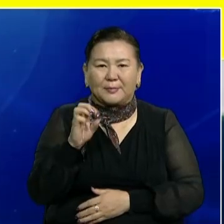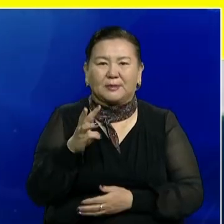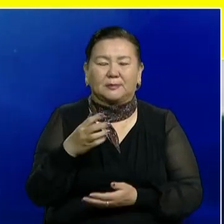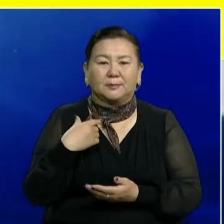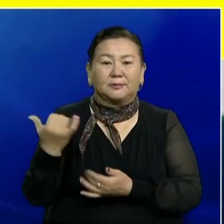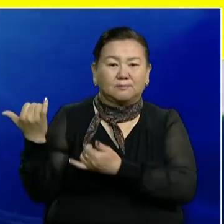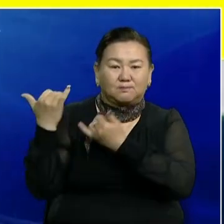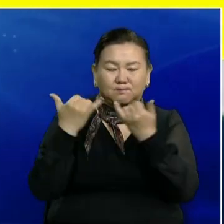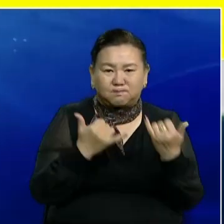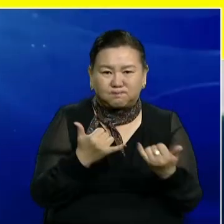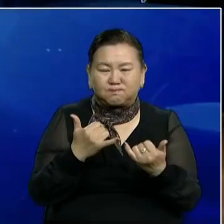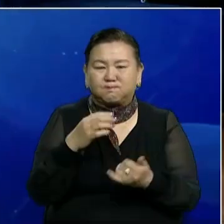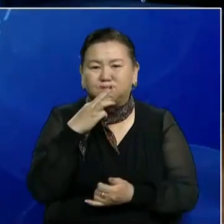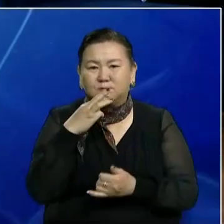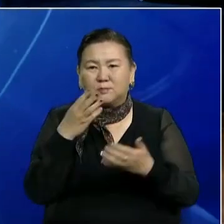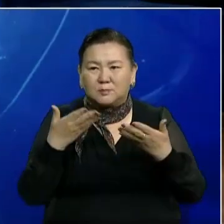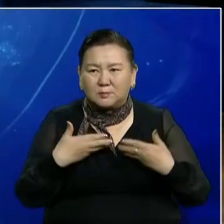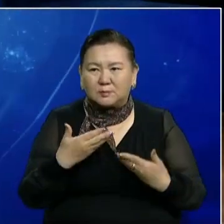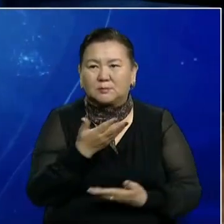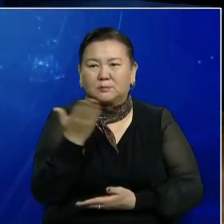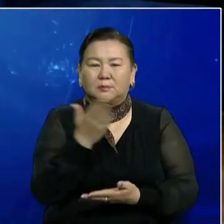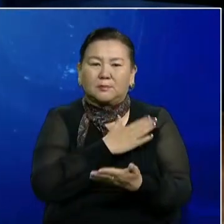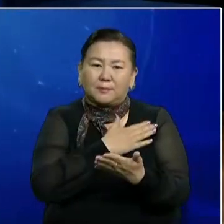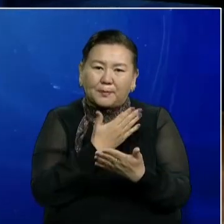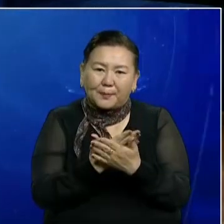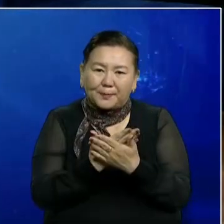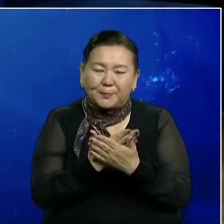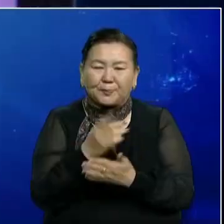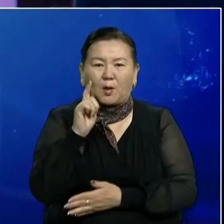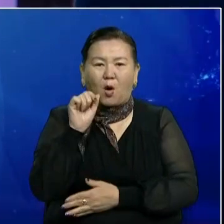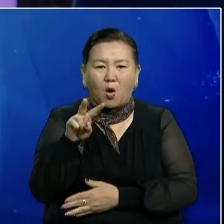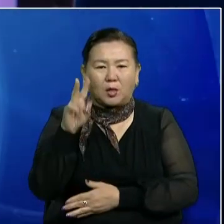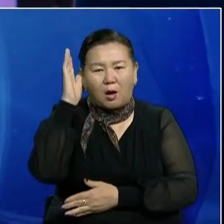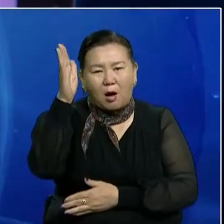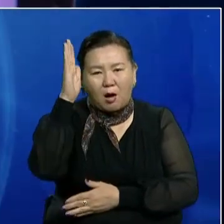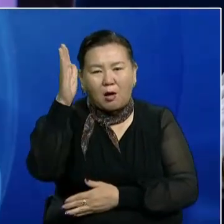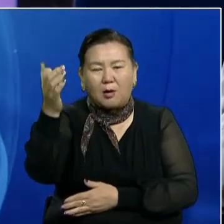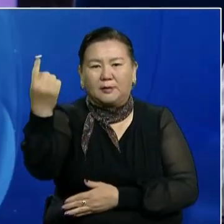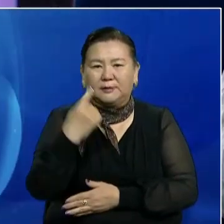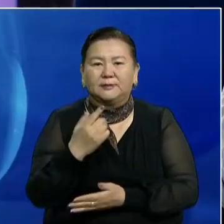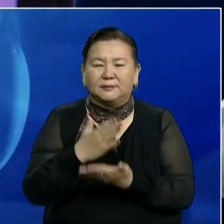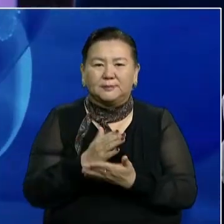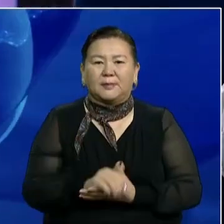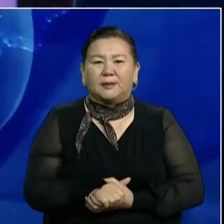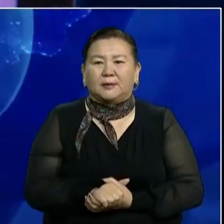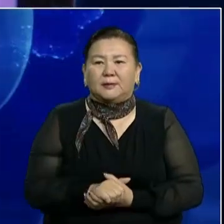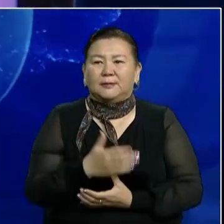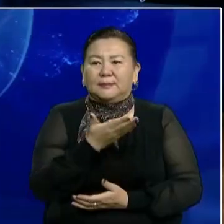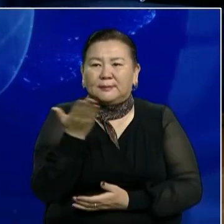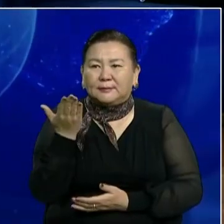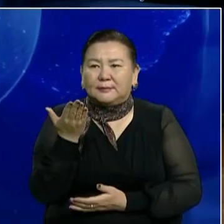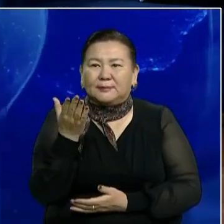зорин ирж бас яг энэ мэдээлэл өгөх гэж ирсэнд маш их баярлалаа. Их хол замыг туулаад ирсэн байна. Тэ? За би сая та бүхэн